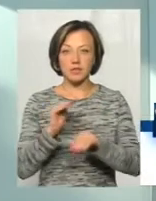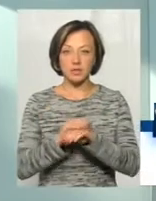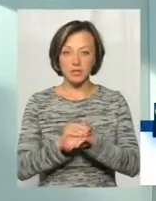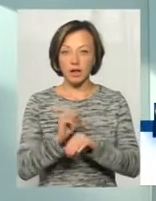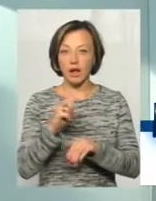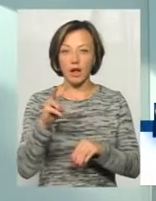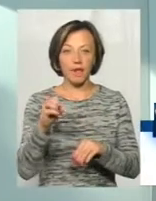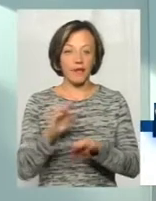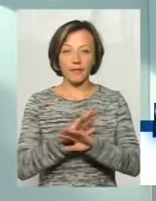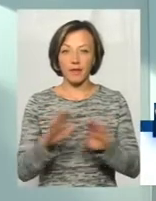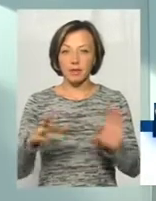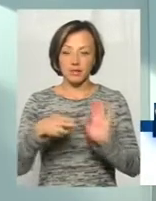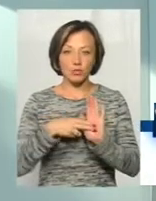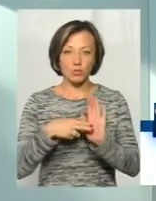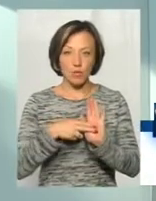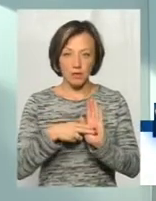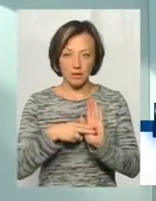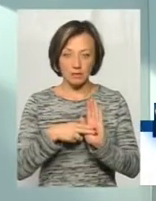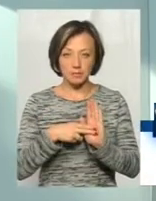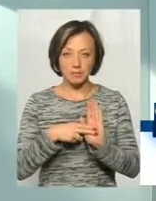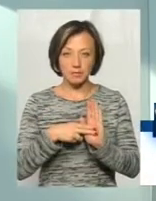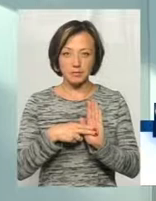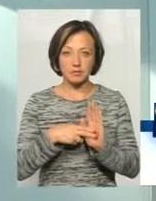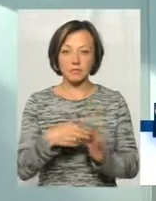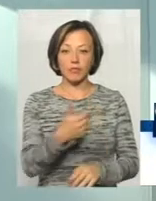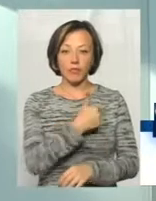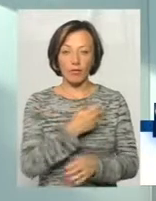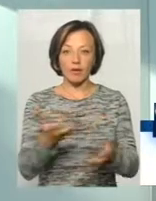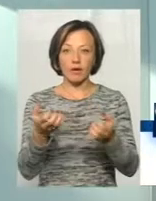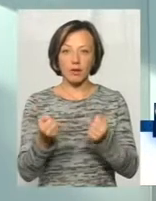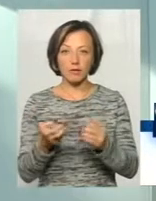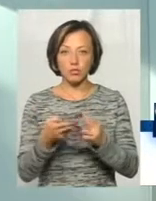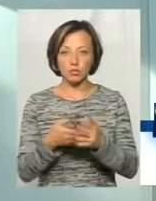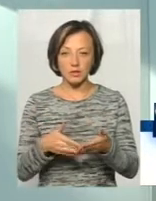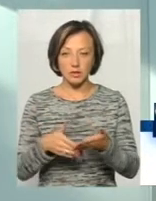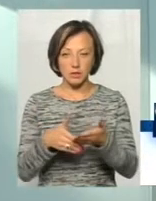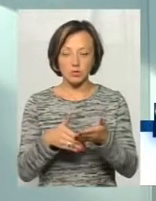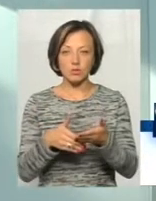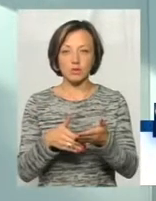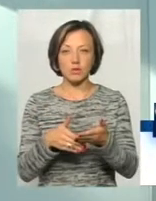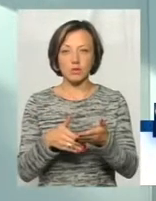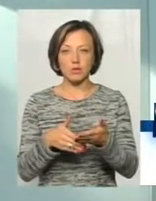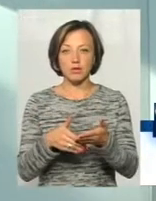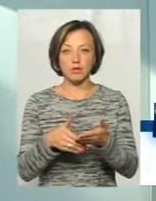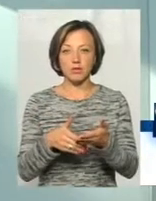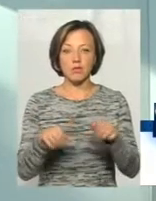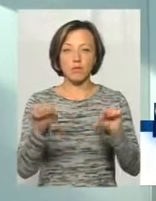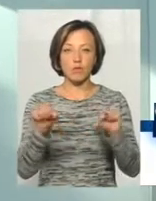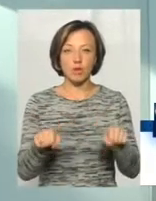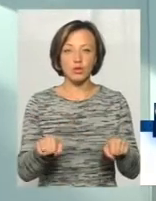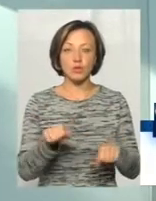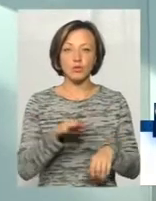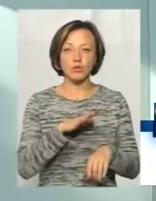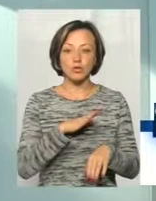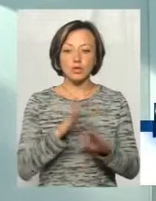фактично проживає, але не зареєстрована, і бажає отримати субсидію, то варіант тут може бути